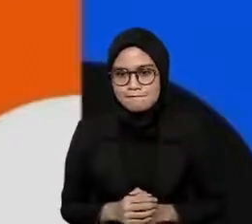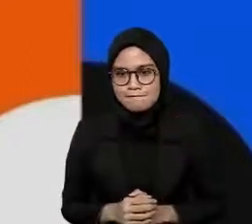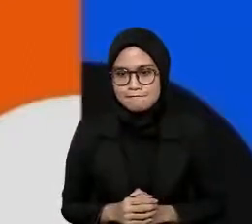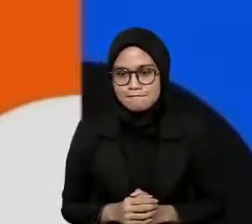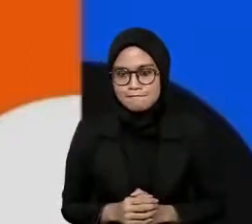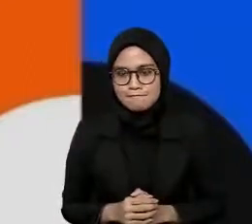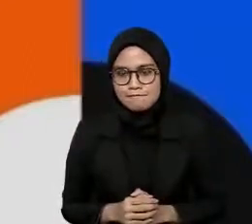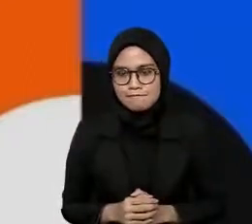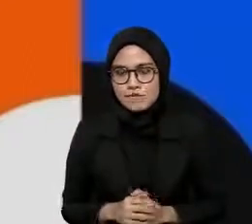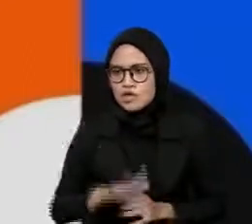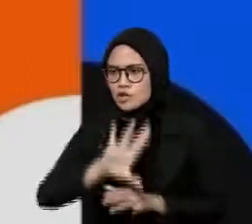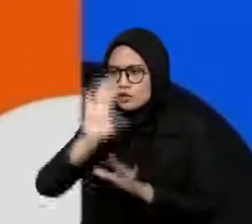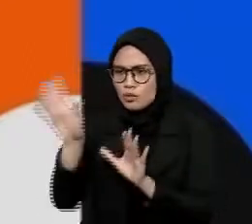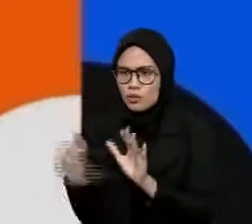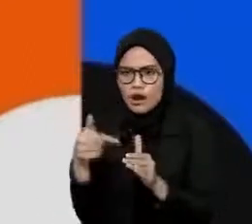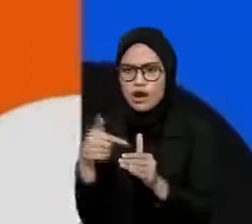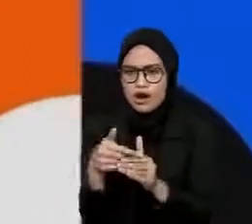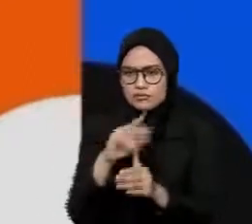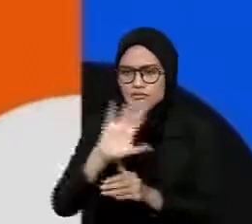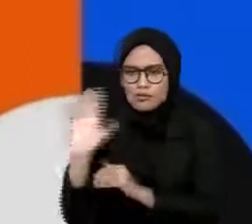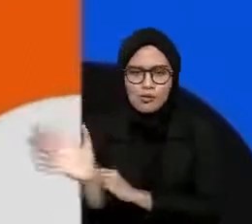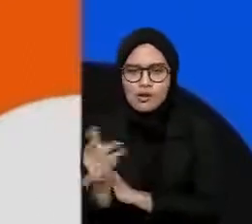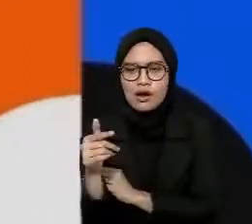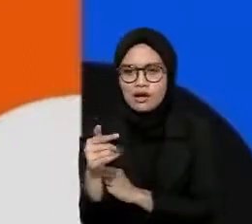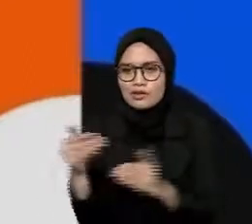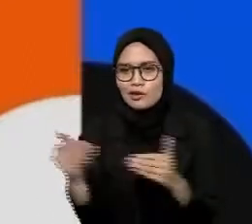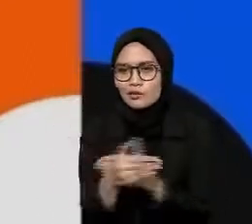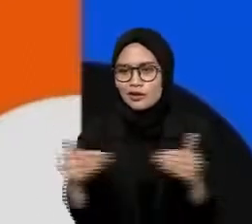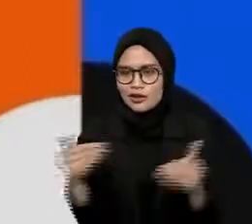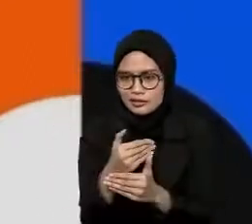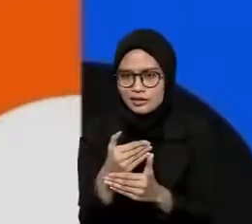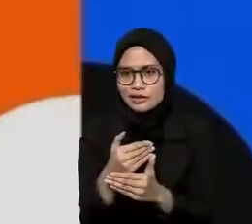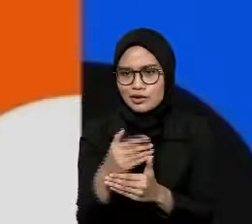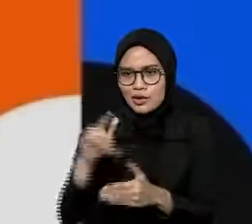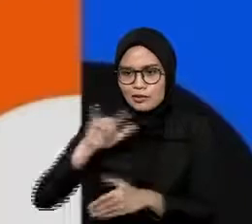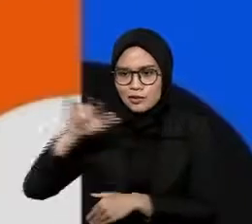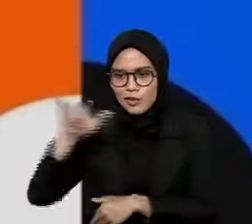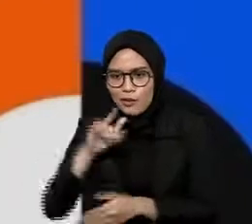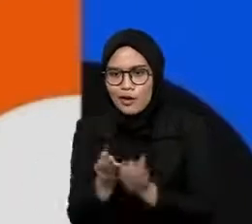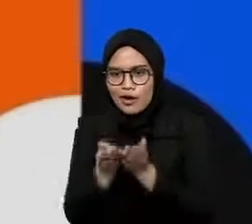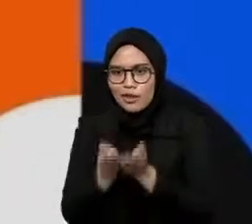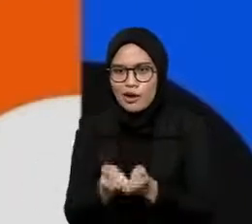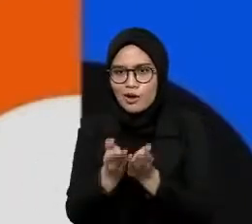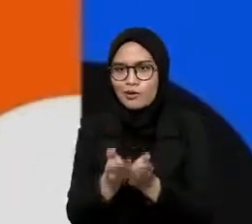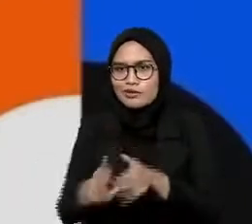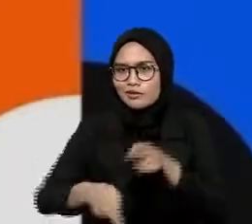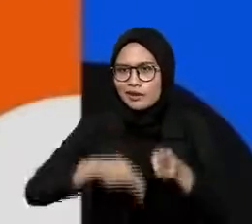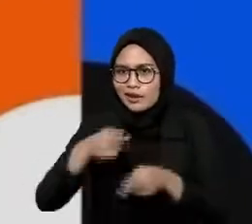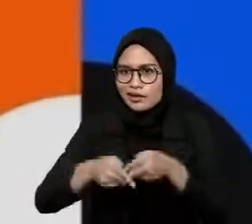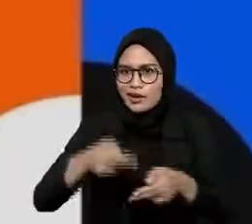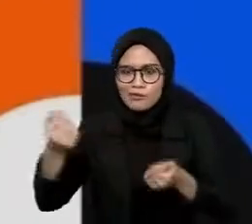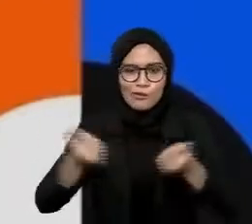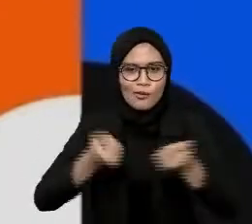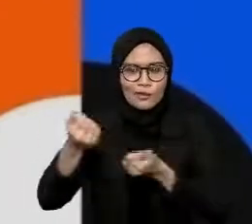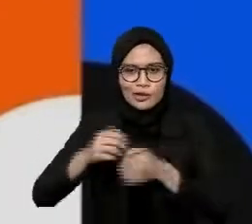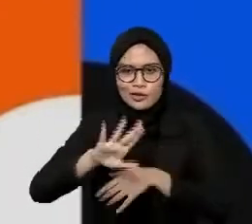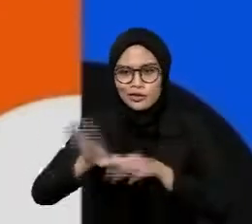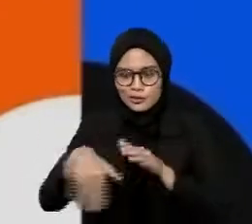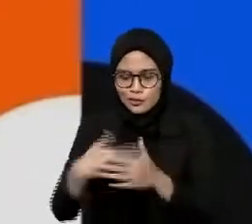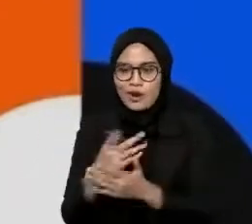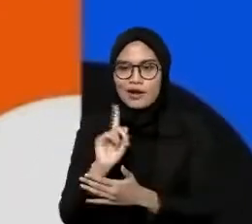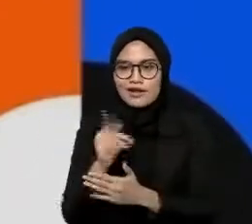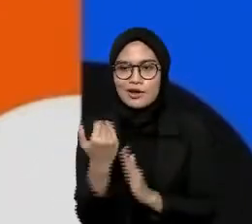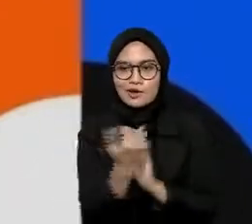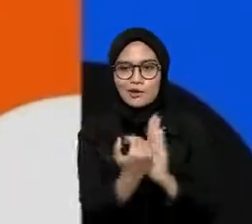terhadap semua moda transportasi, baik itu di darat, laut, udara, dan kereta api, yang aturan umumnya meliputi